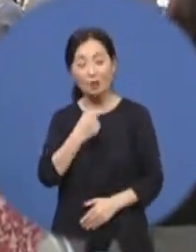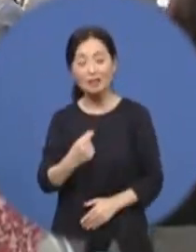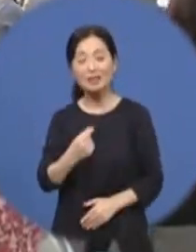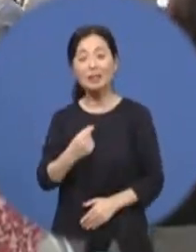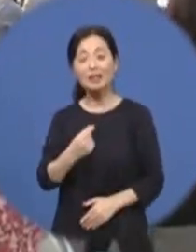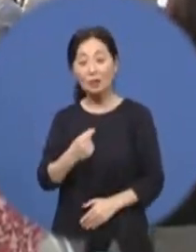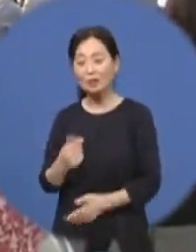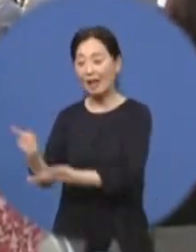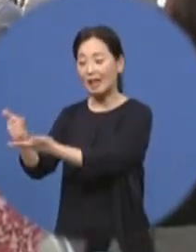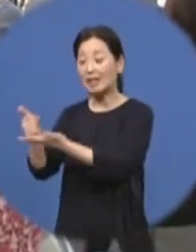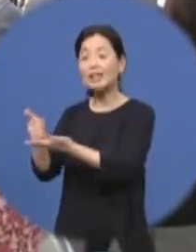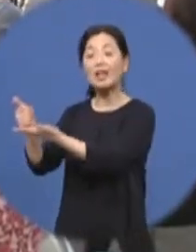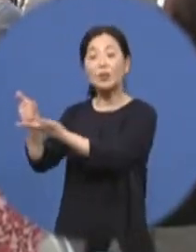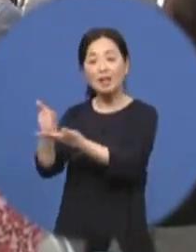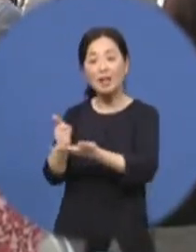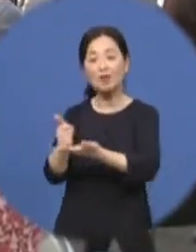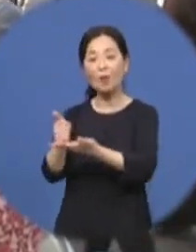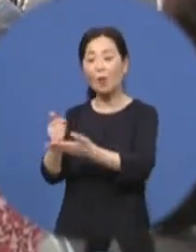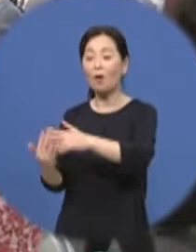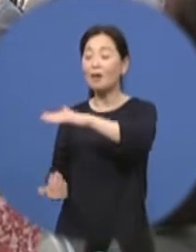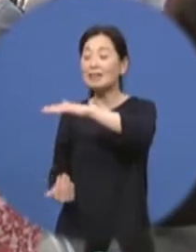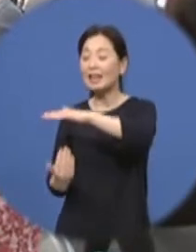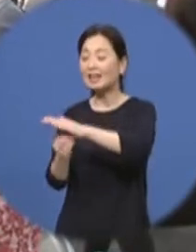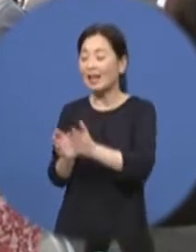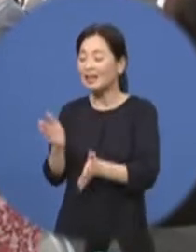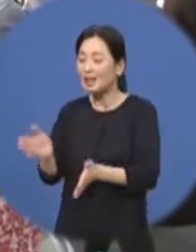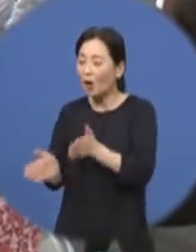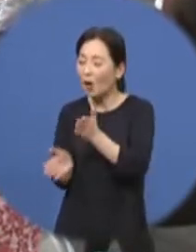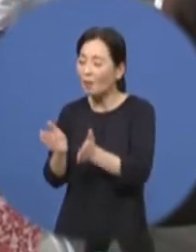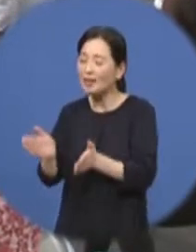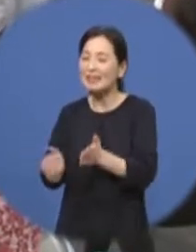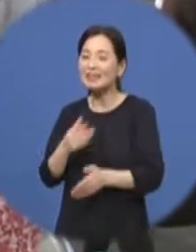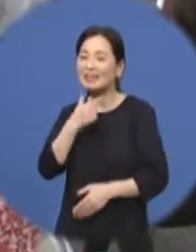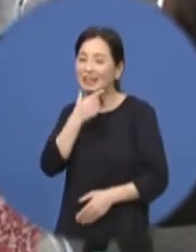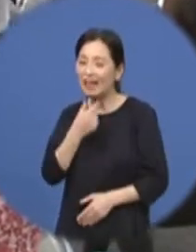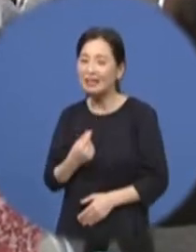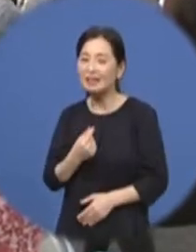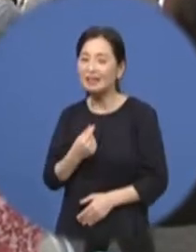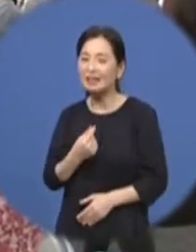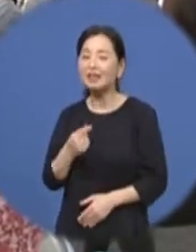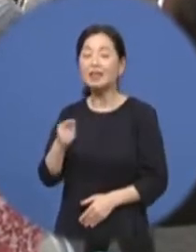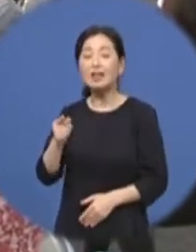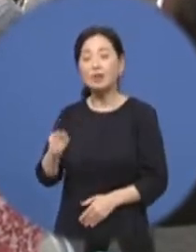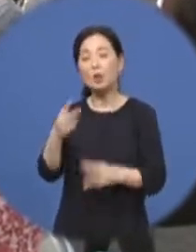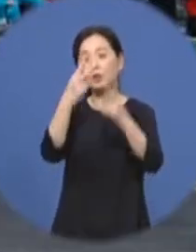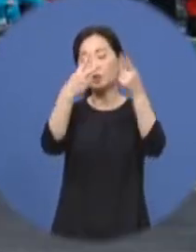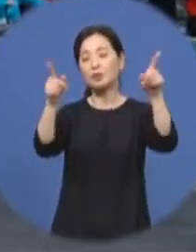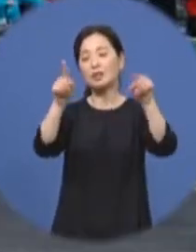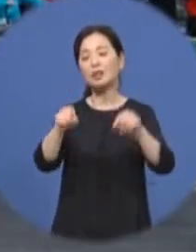ださった人を最大限おもてなししたい、その日なんです。